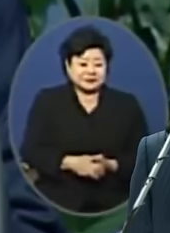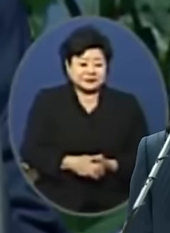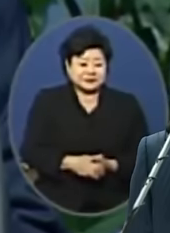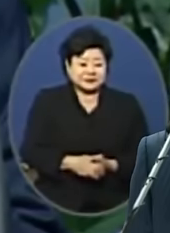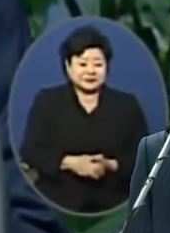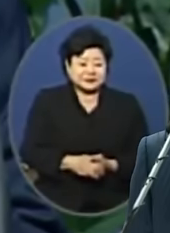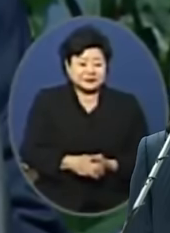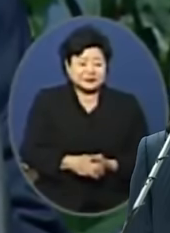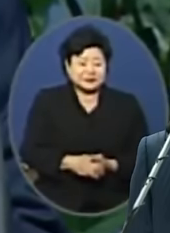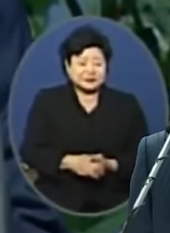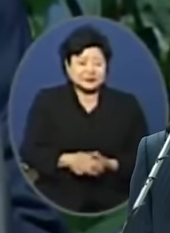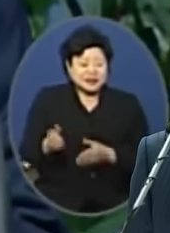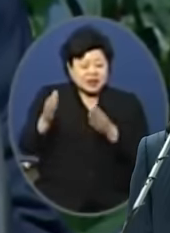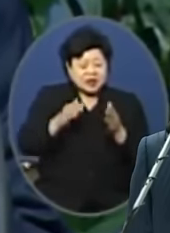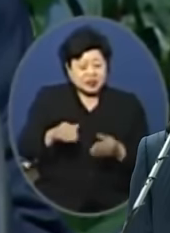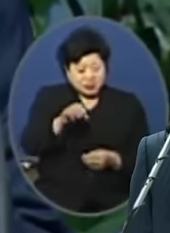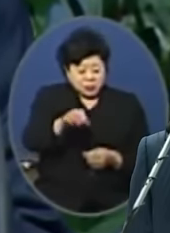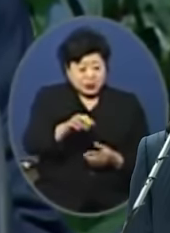경기도에서